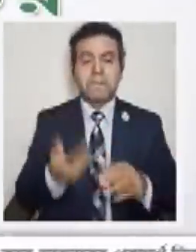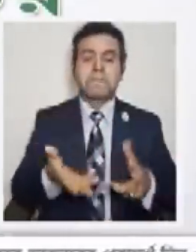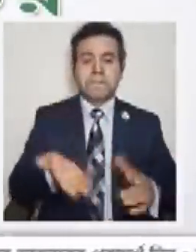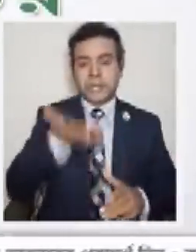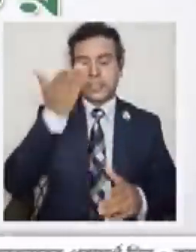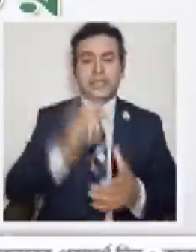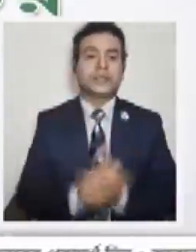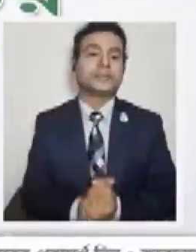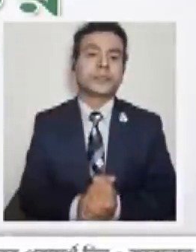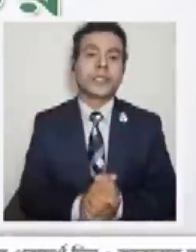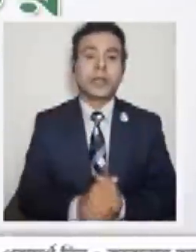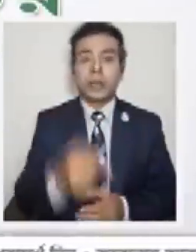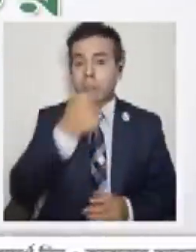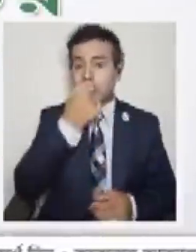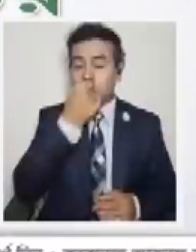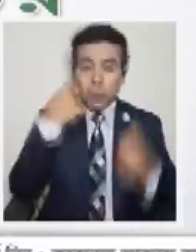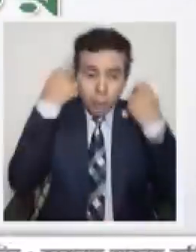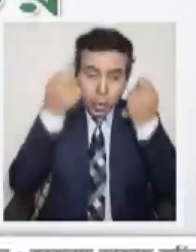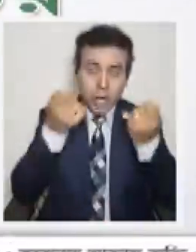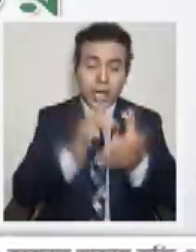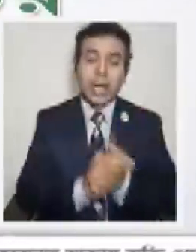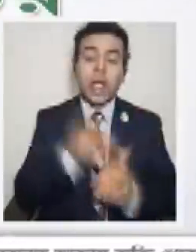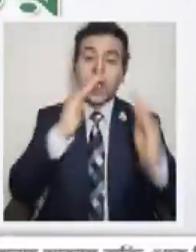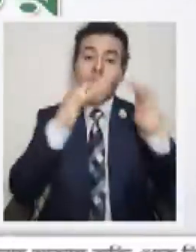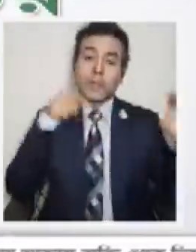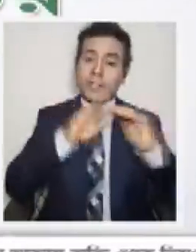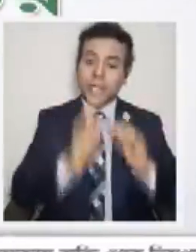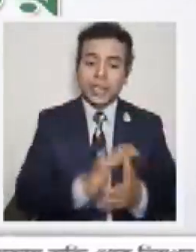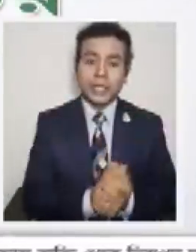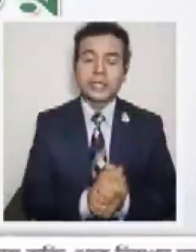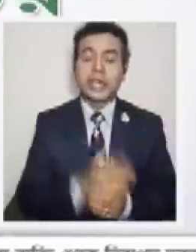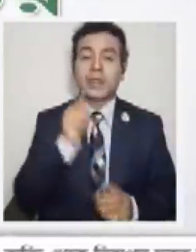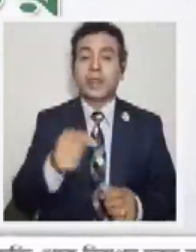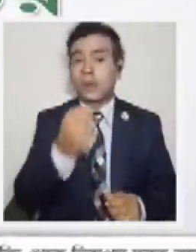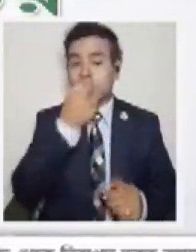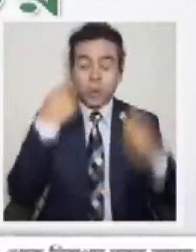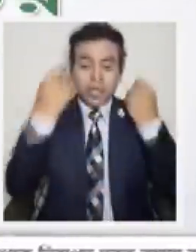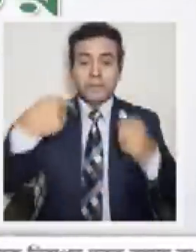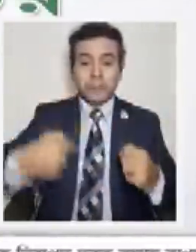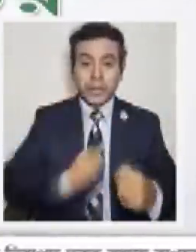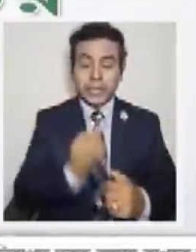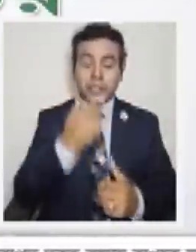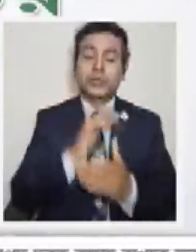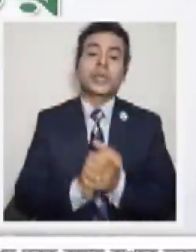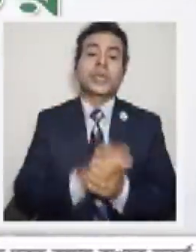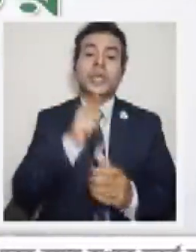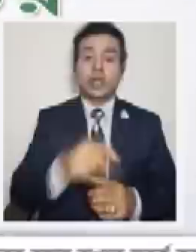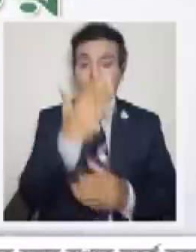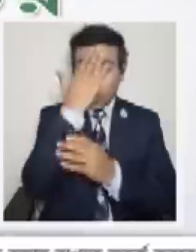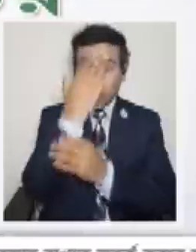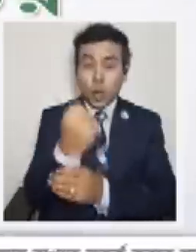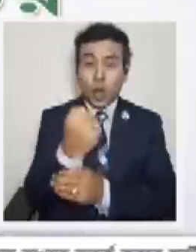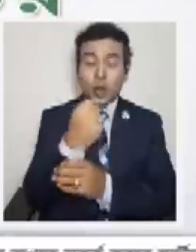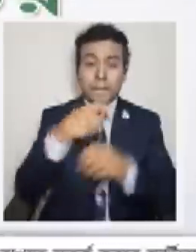পুরুষরা আক্রান্ত হচ্ছেন বেশি এবং তাদের মৃত্যু ঝুঁকি বেশি। আরেকটি সুবিধা যেটা নারীরা পেয়ে থাকেন, বলা হচ্ছে